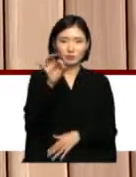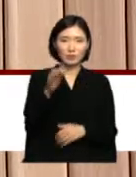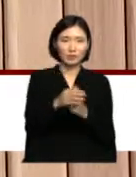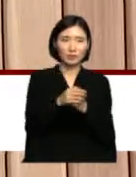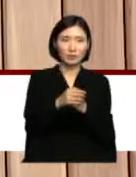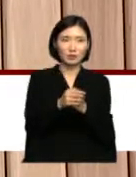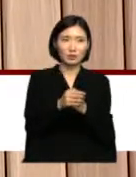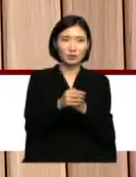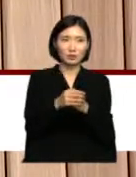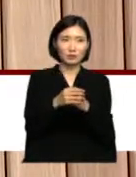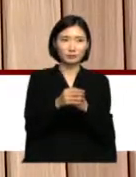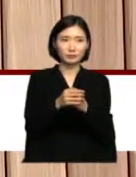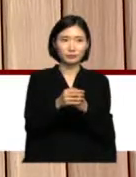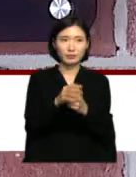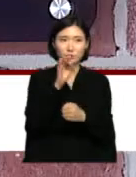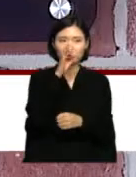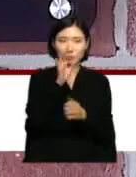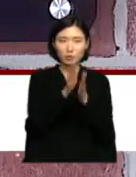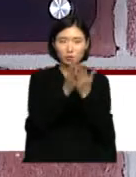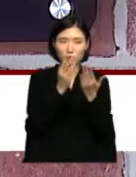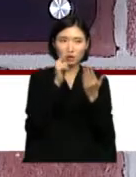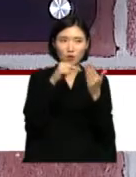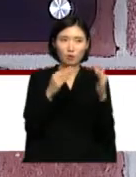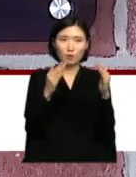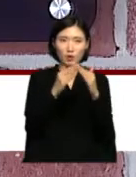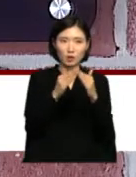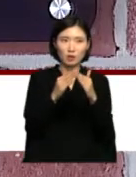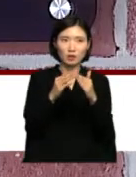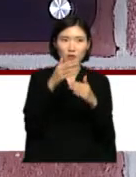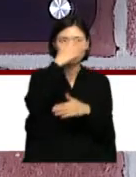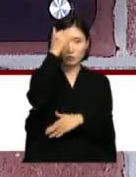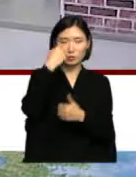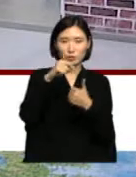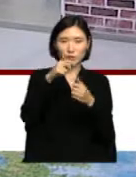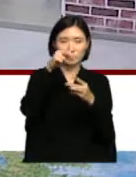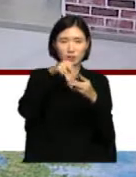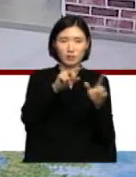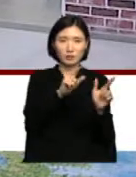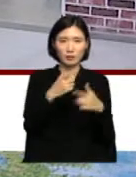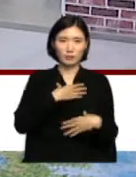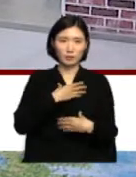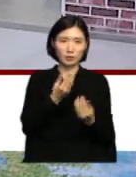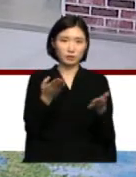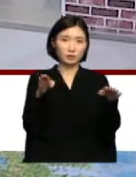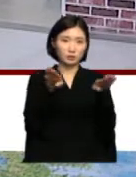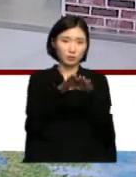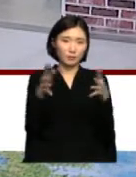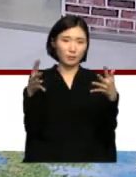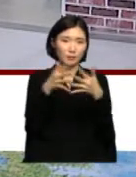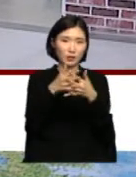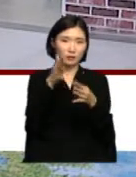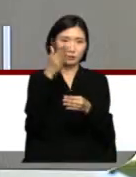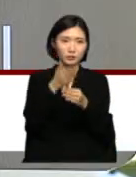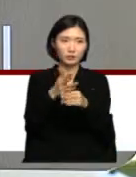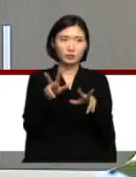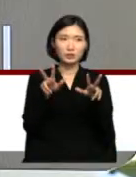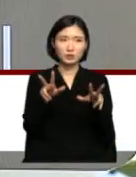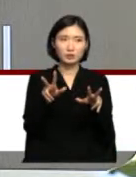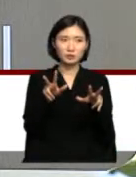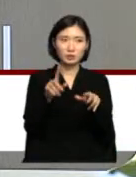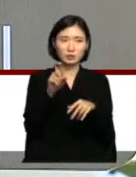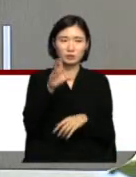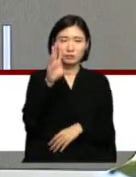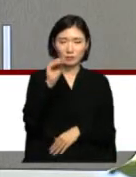6층의 건물 안에는 중앙도서관과 청소년 교육센터를 비롯해 다양한 편의시설을 갖추고 있습니다. 특히 현재 10만